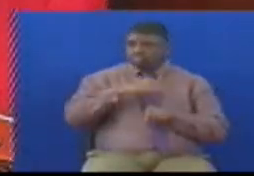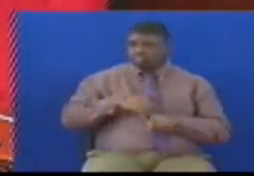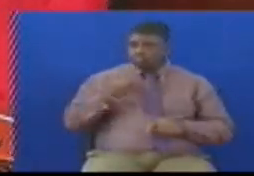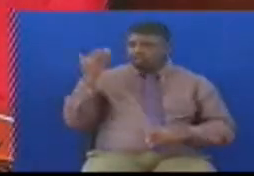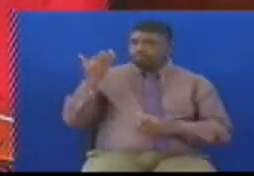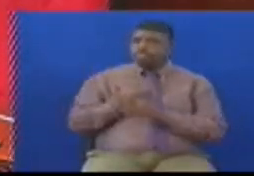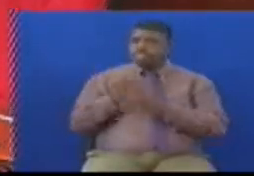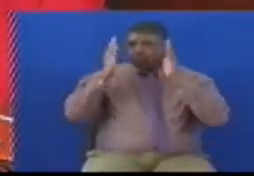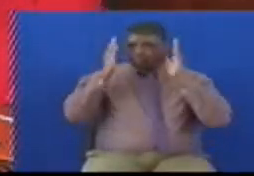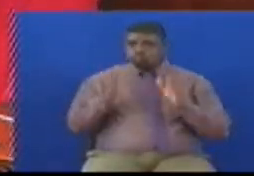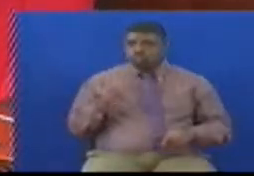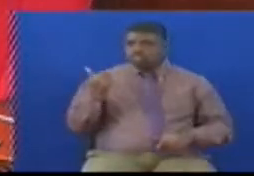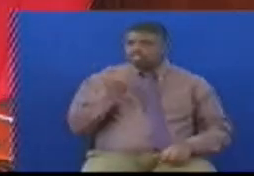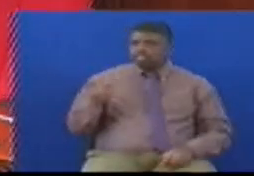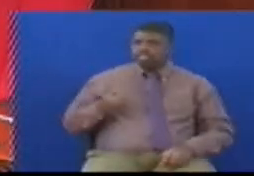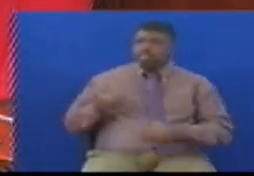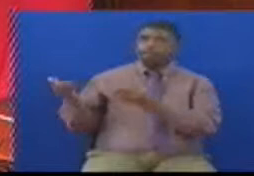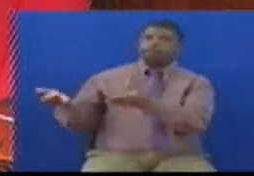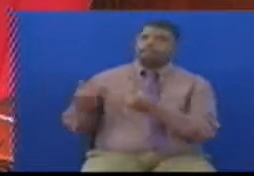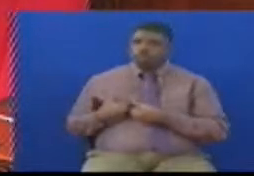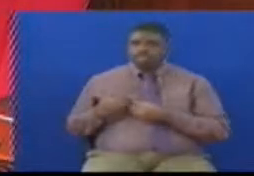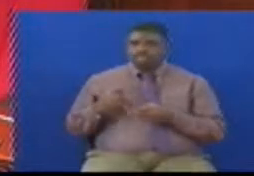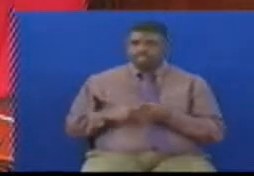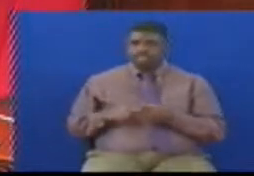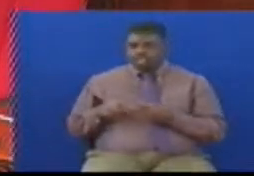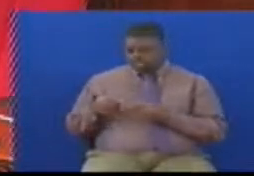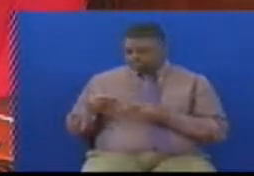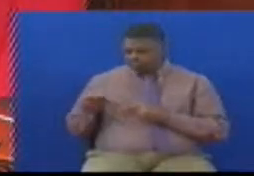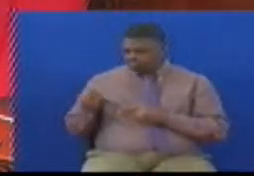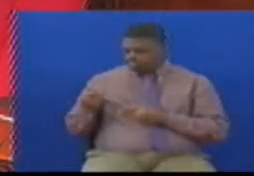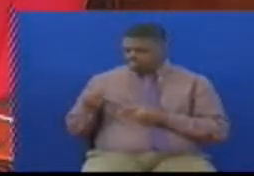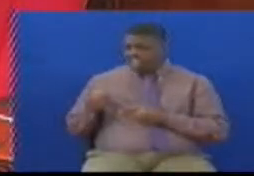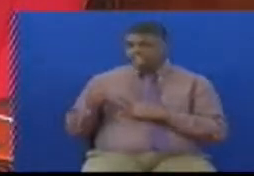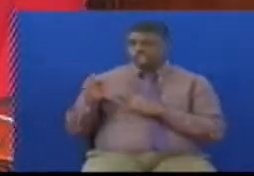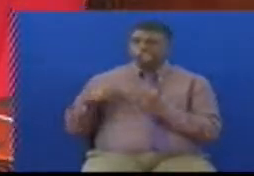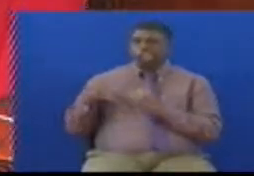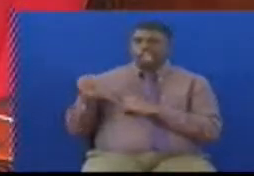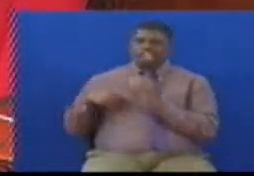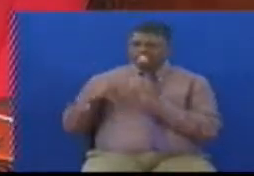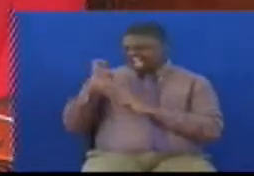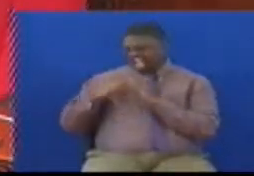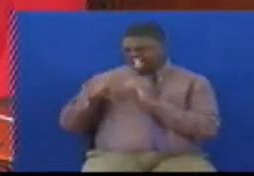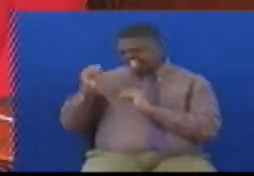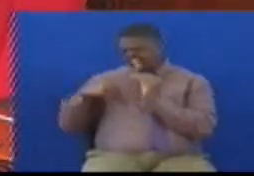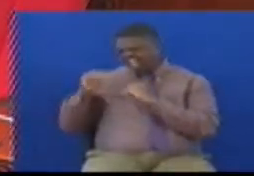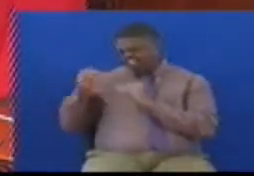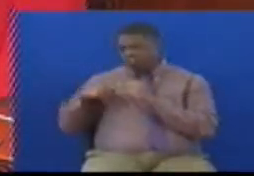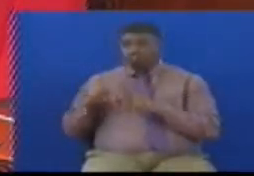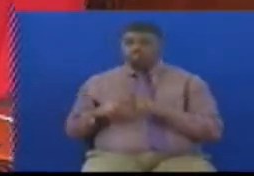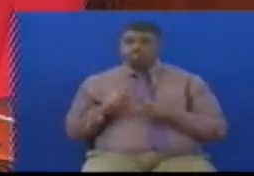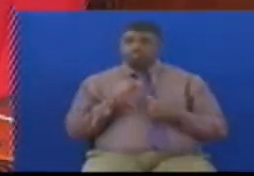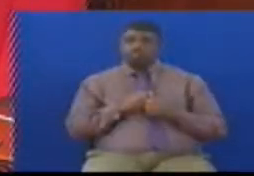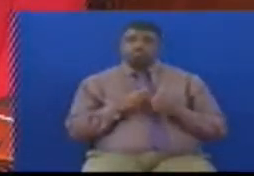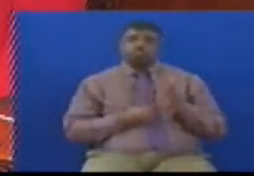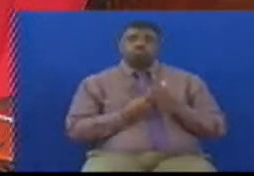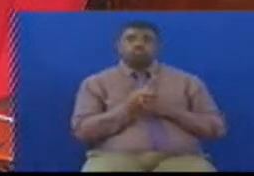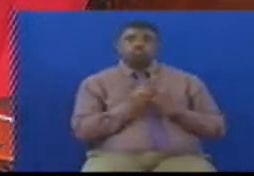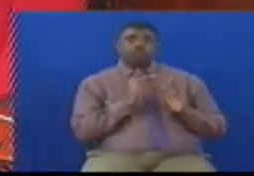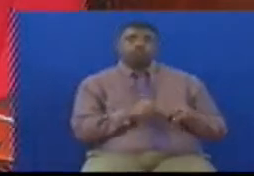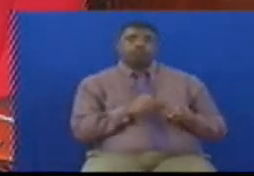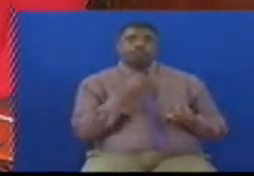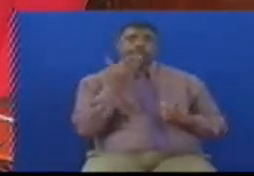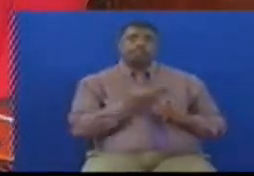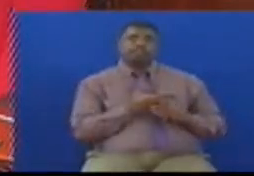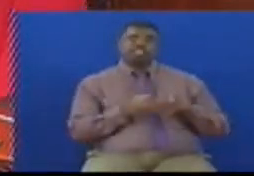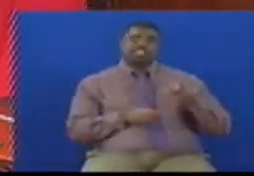Tanzania huwa wanapokea noti chakavu. Sasa kitu ambacho kichotokea ambacho sio cha kawaida ni kwamba benki hizi ambazo commercial